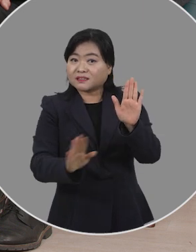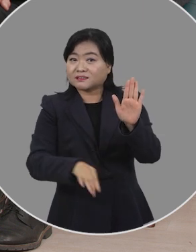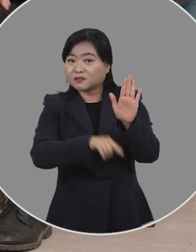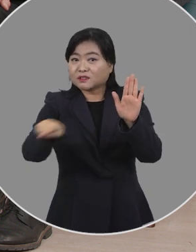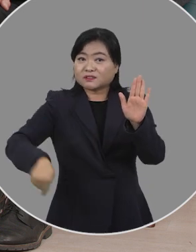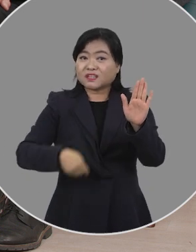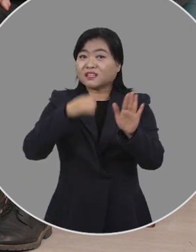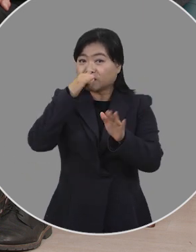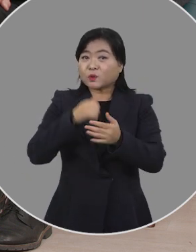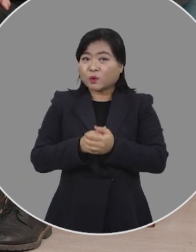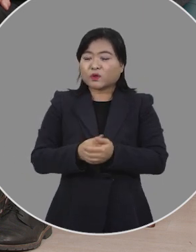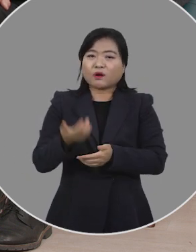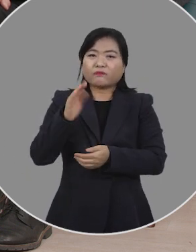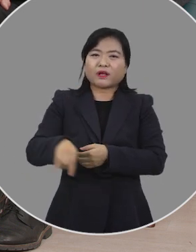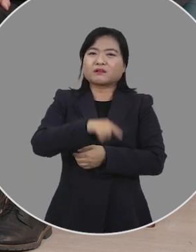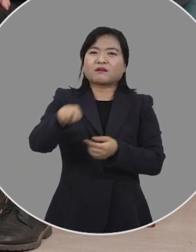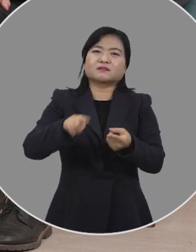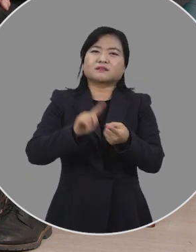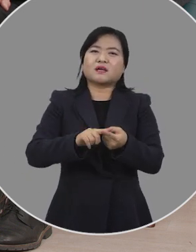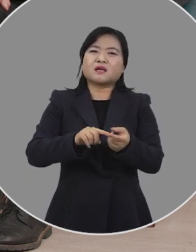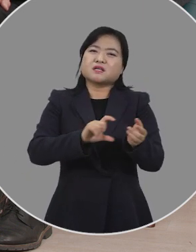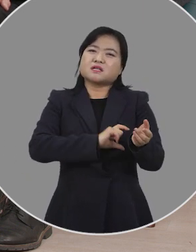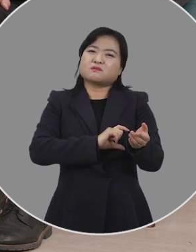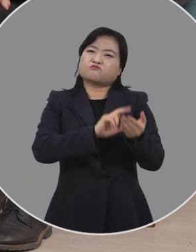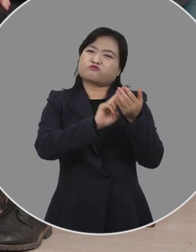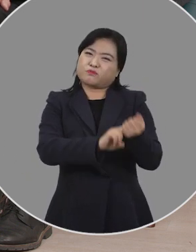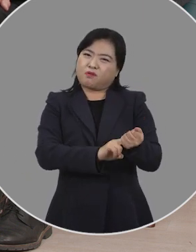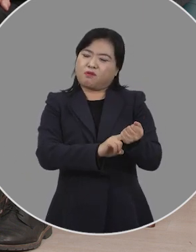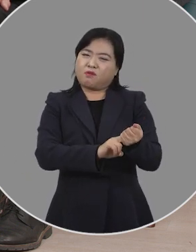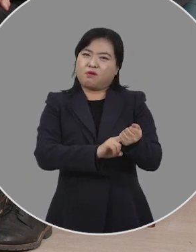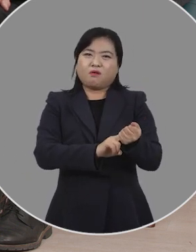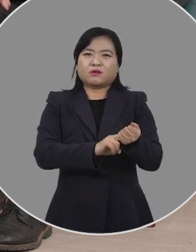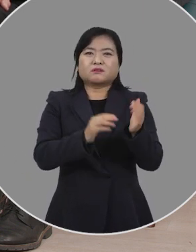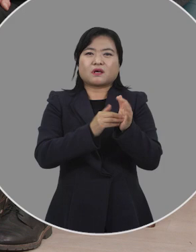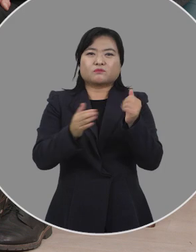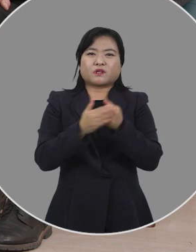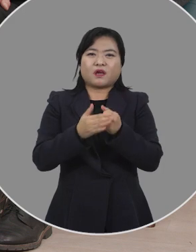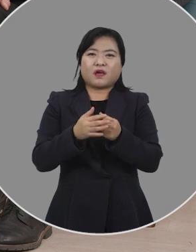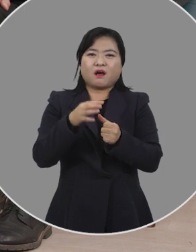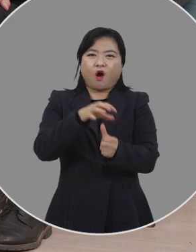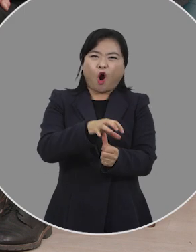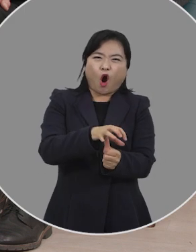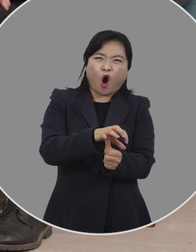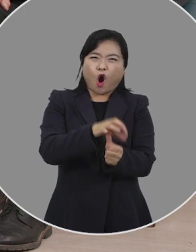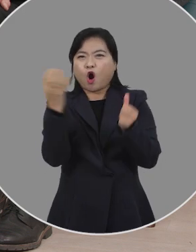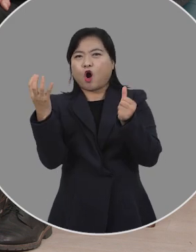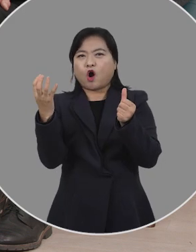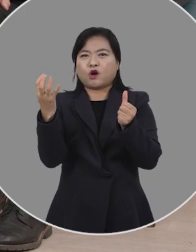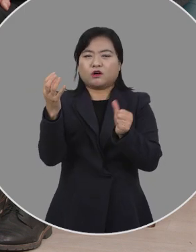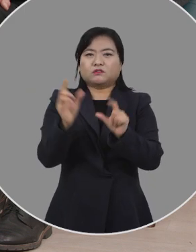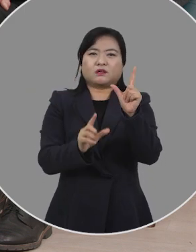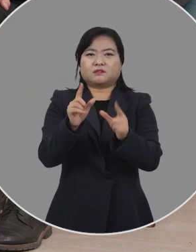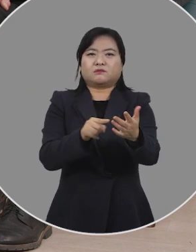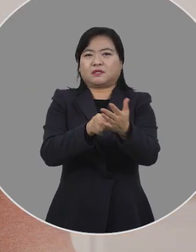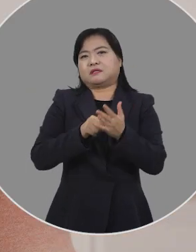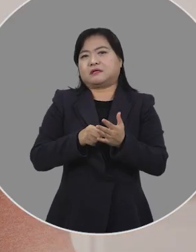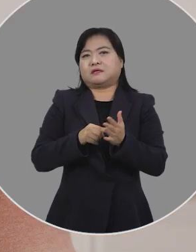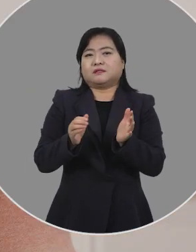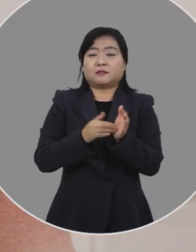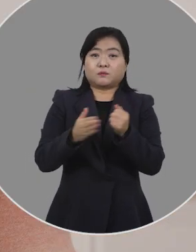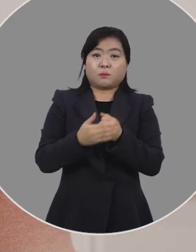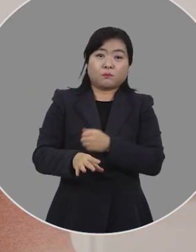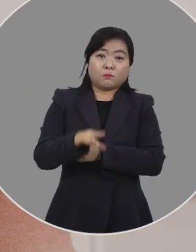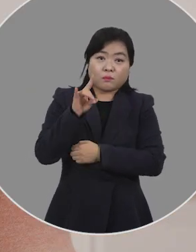그런 부분도 분명히 있거든요. 근데 그런 것들이 익명성 때문에 이 탈억제 현상으로 이어지는 거라고 보는 건데